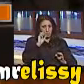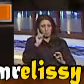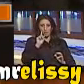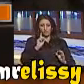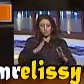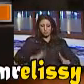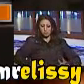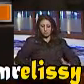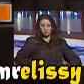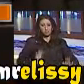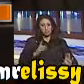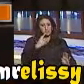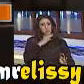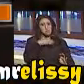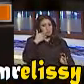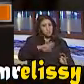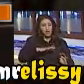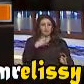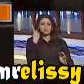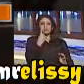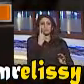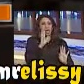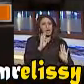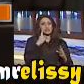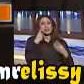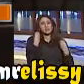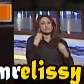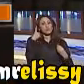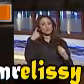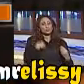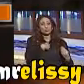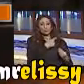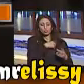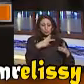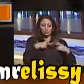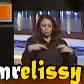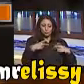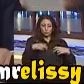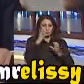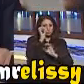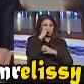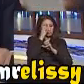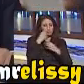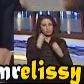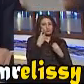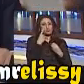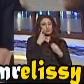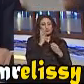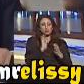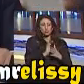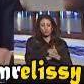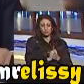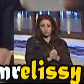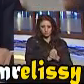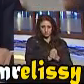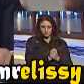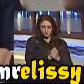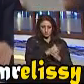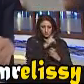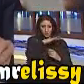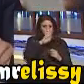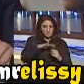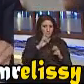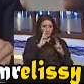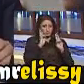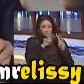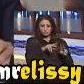لحد دلوقتي الوفاه طبيعيه لحد ما نشوف تقرير الطب الشرعي. حضرتك كنت موجود معاهم ساعه بدخلوا الشقه مظبوط؟ كنت موجود امبارح. موجودين. هل